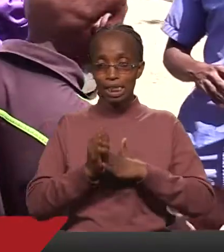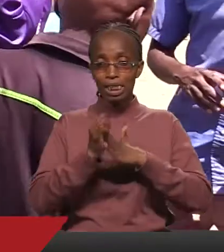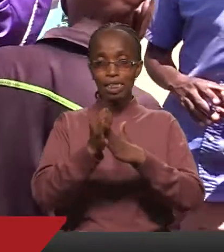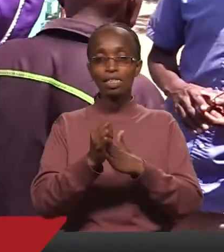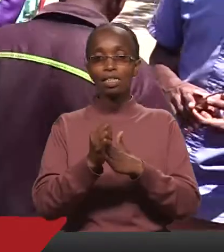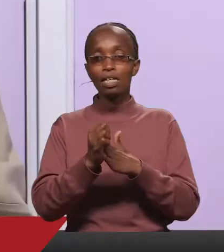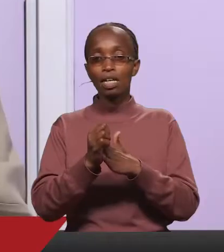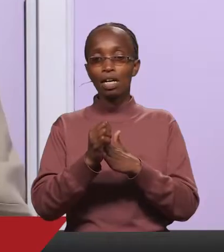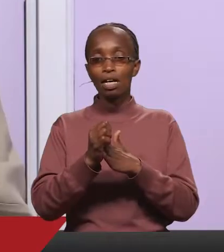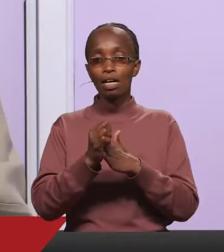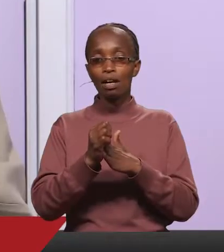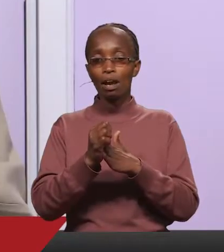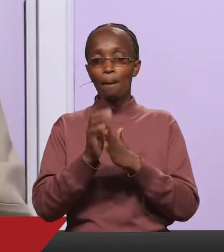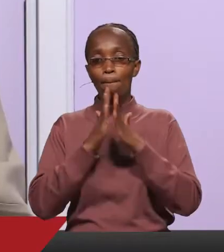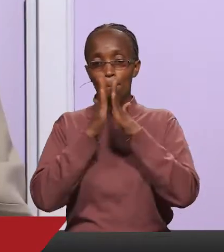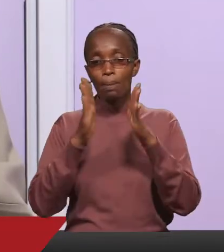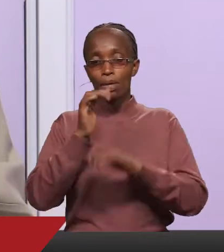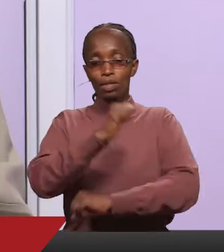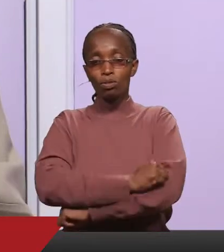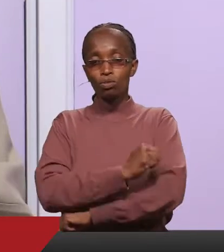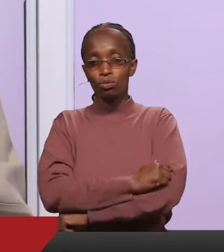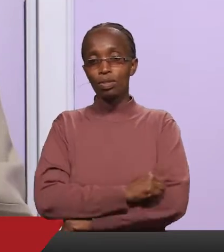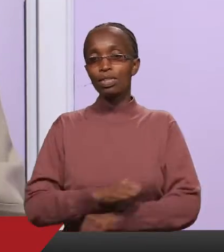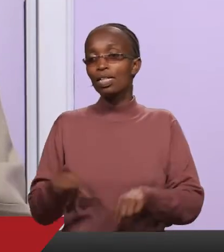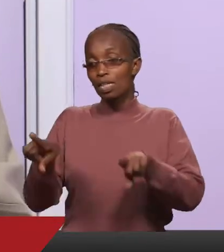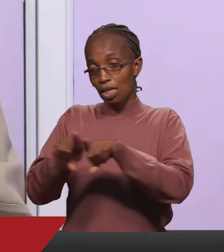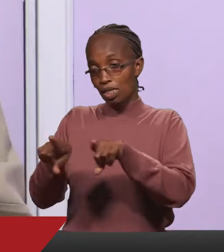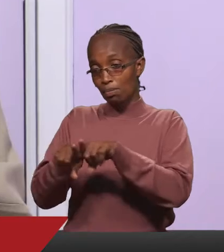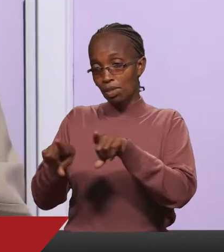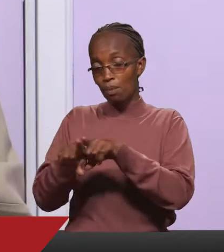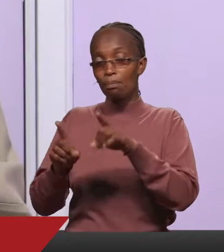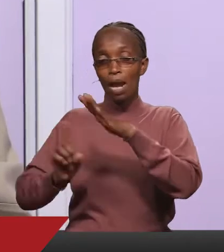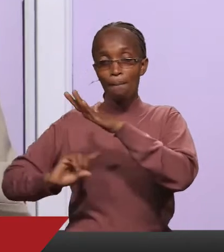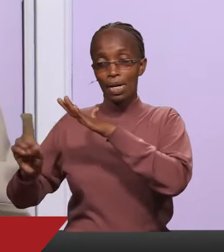Musembi Katuku. When the same ministry